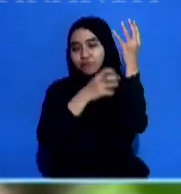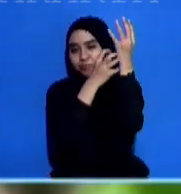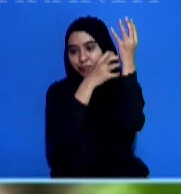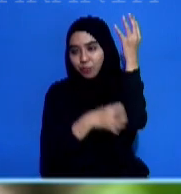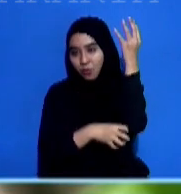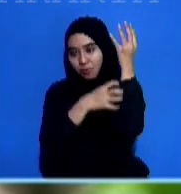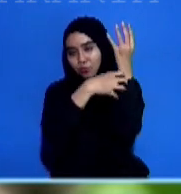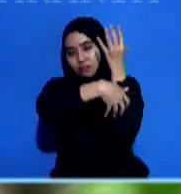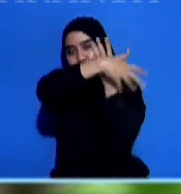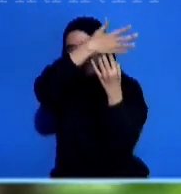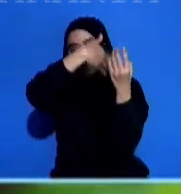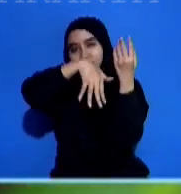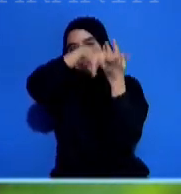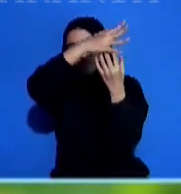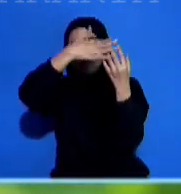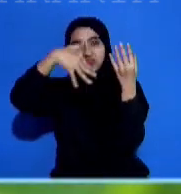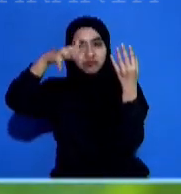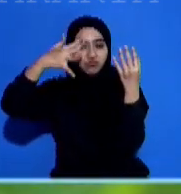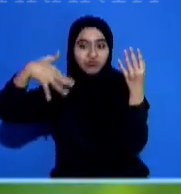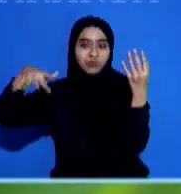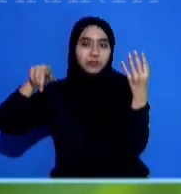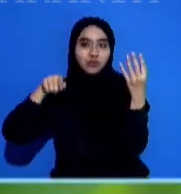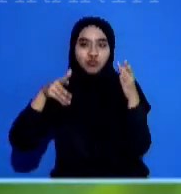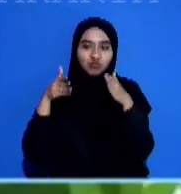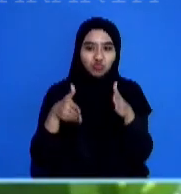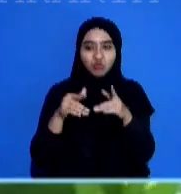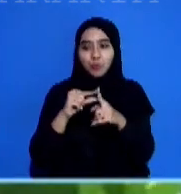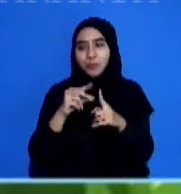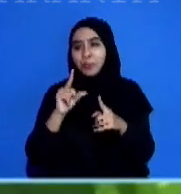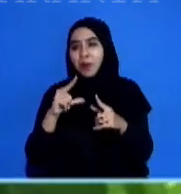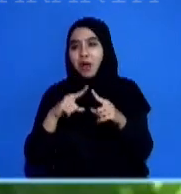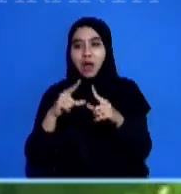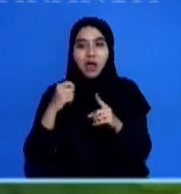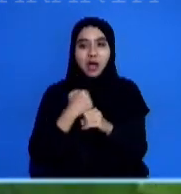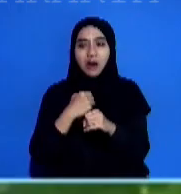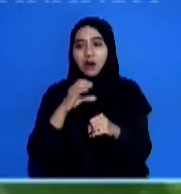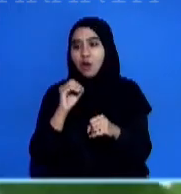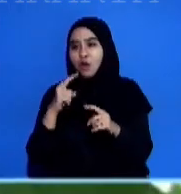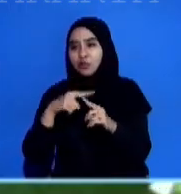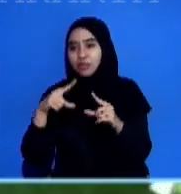pengantin Menik Ugi cocok Min taneman Perga ingkang badameling